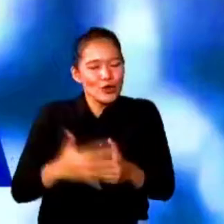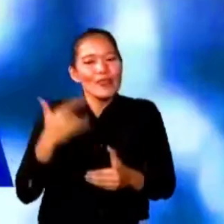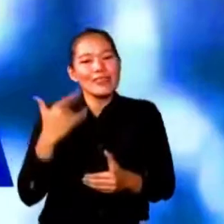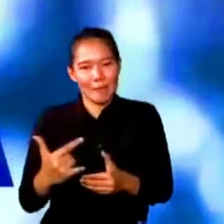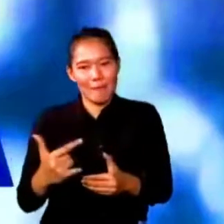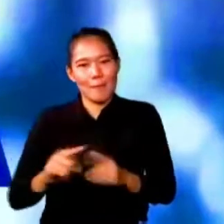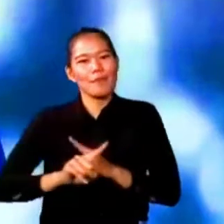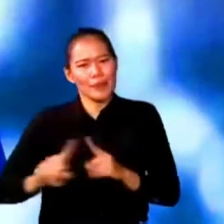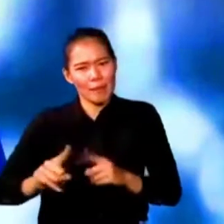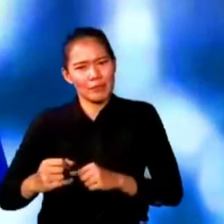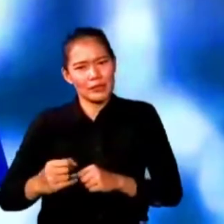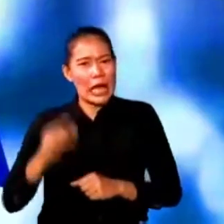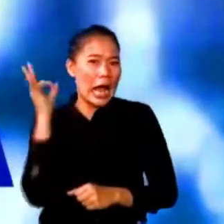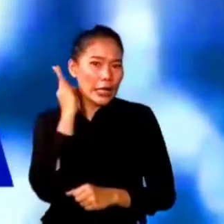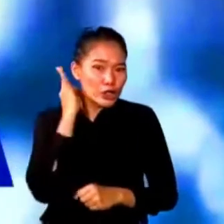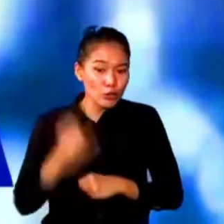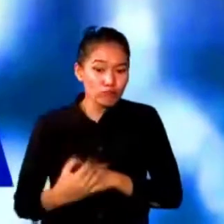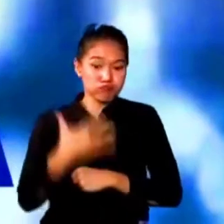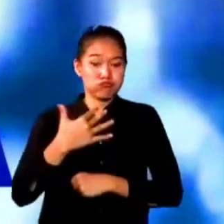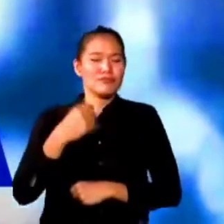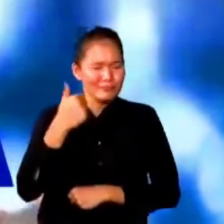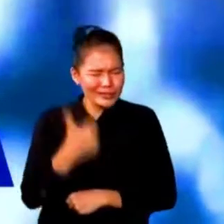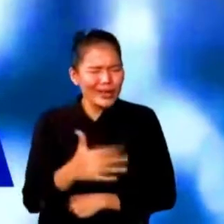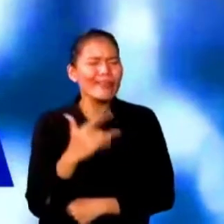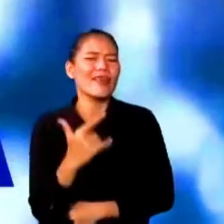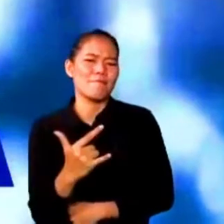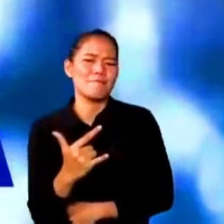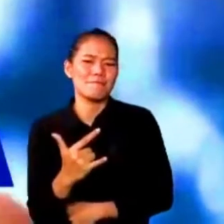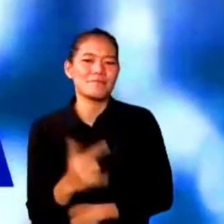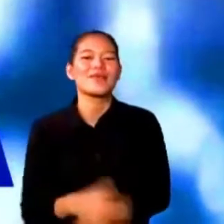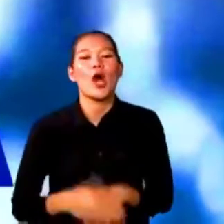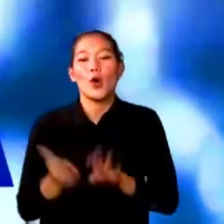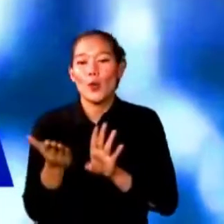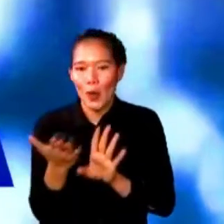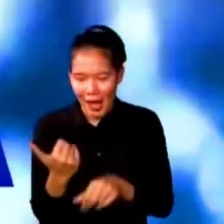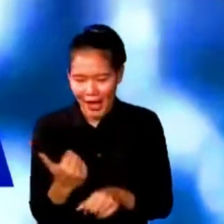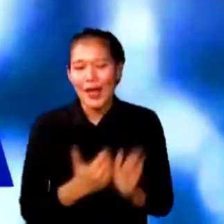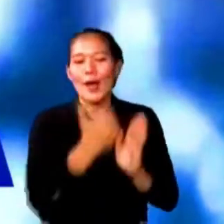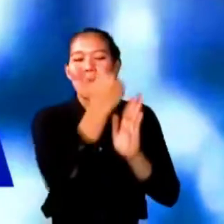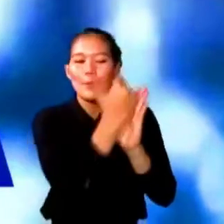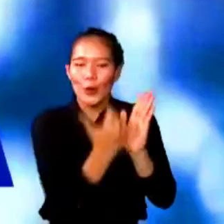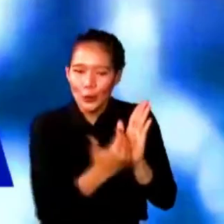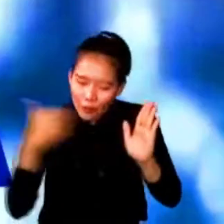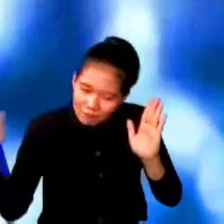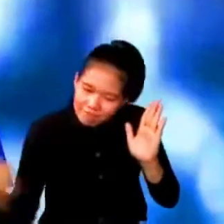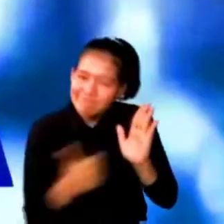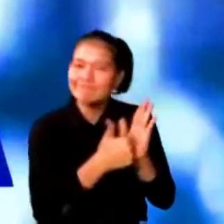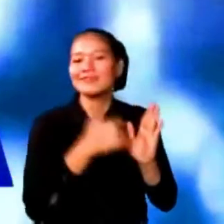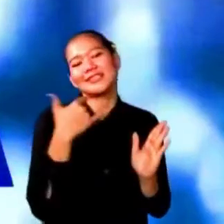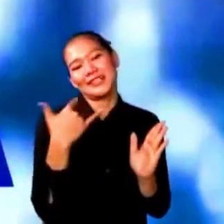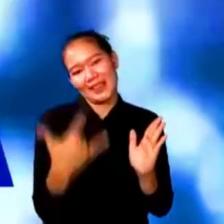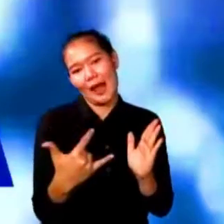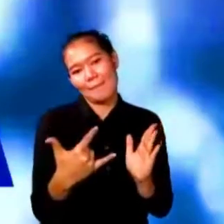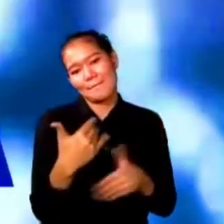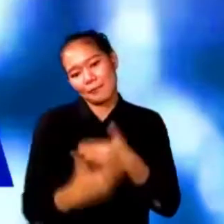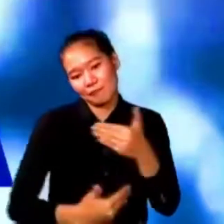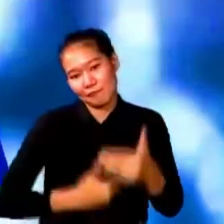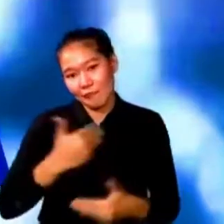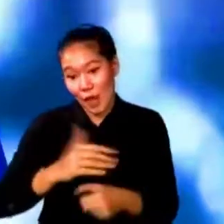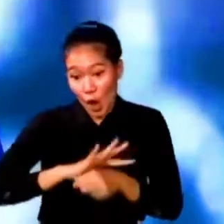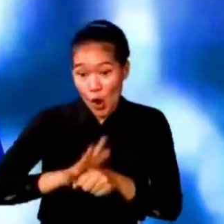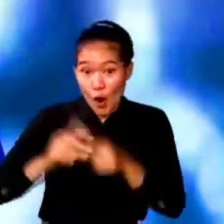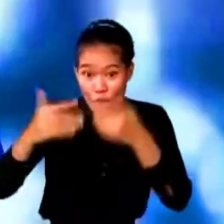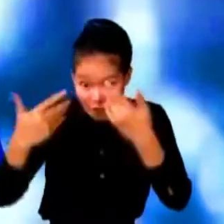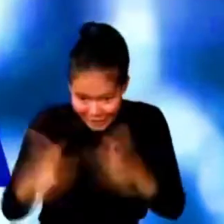tetapi tetap juga bisa tenang karena itu sekali lagi protokol kesehatan tetap Hai dijalankan sampai